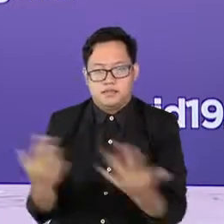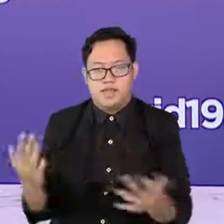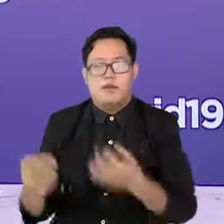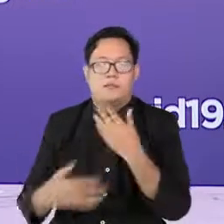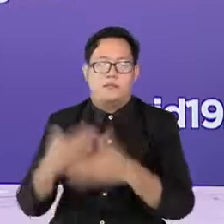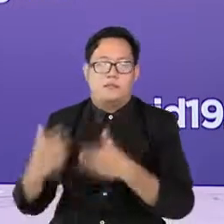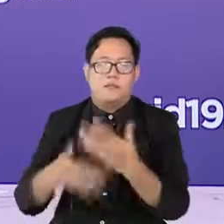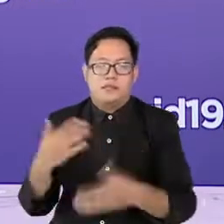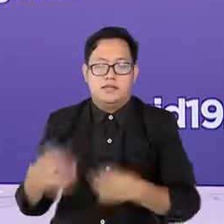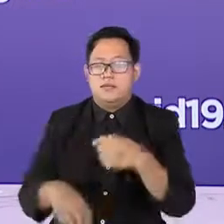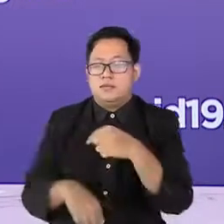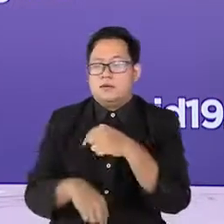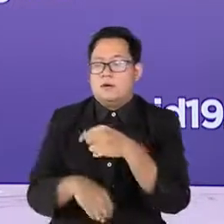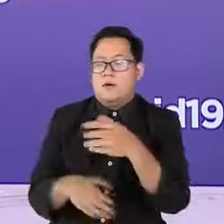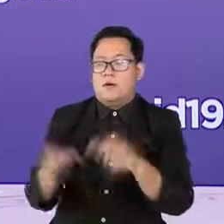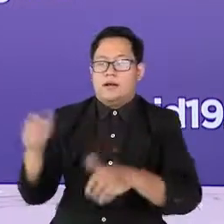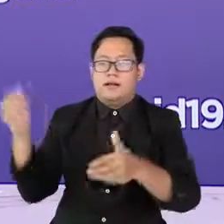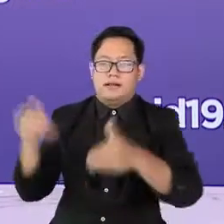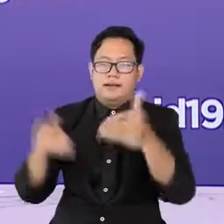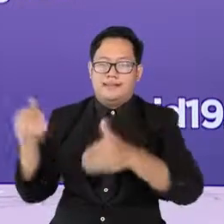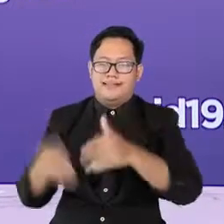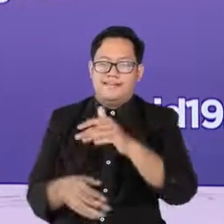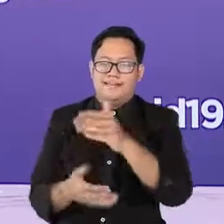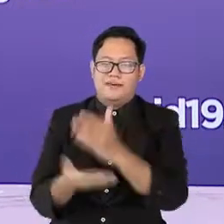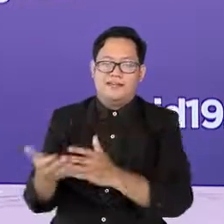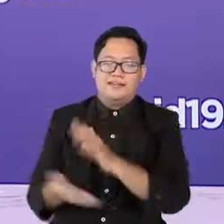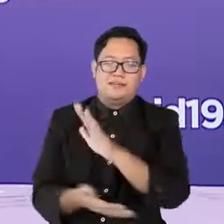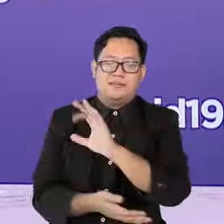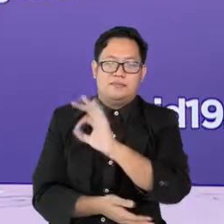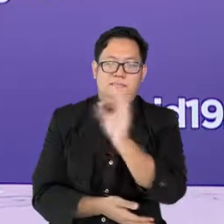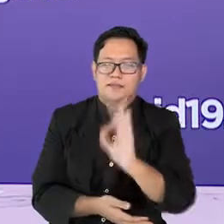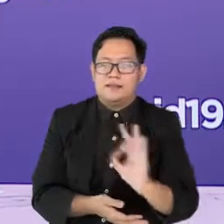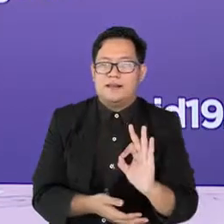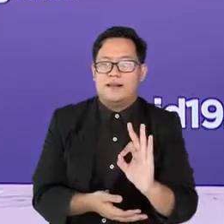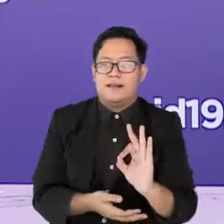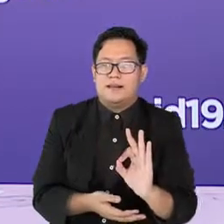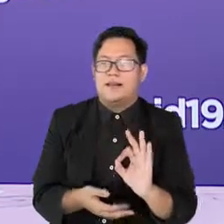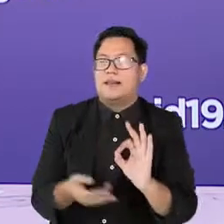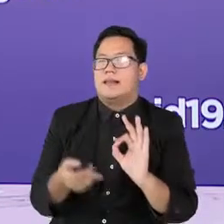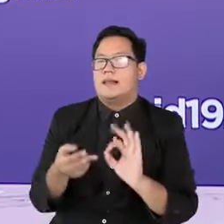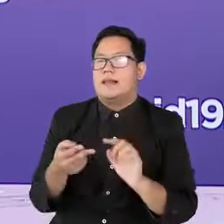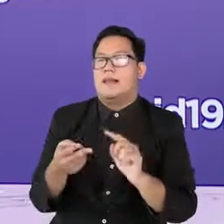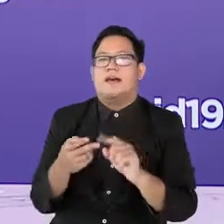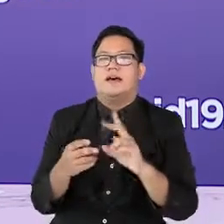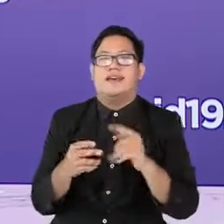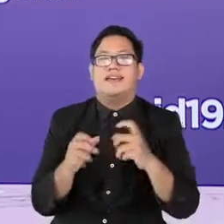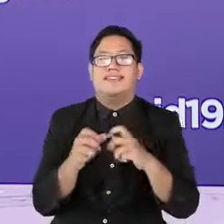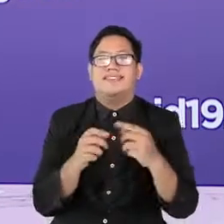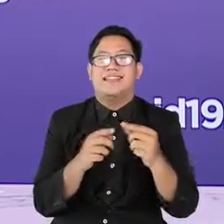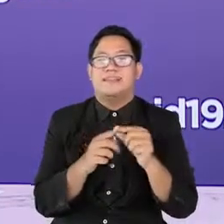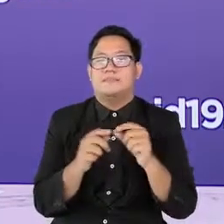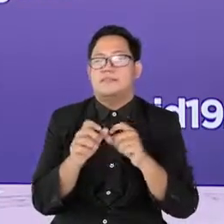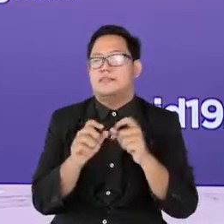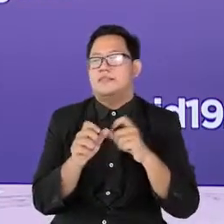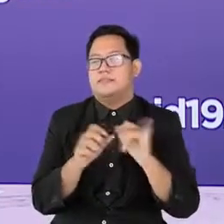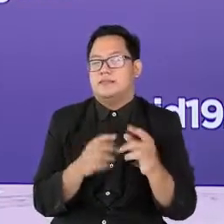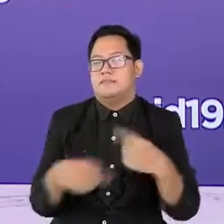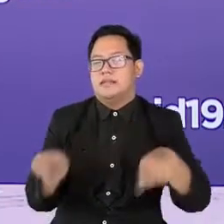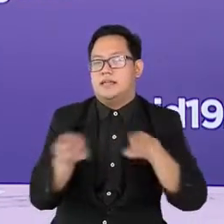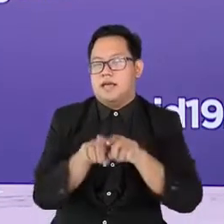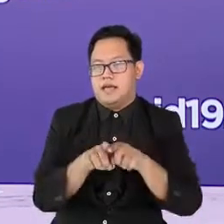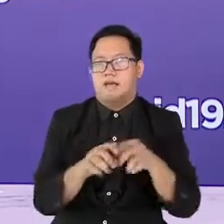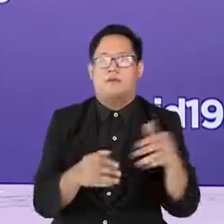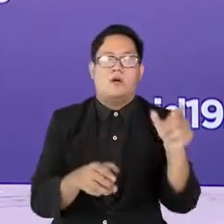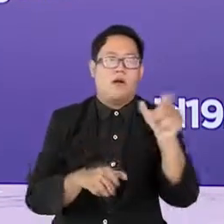beroperasi dengan kapasitas 50% dan kegiatan resepsi dapat dihadiri maksimal kapasitas